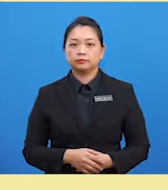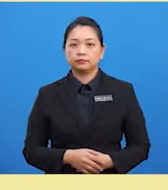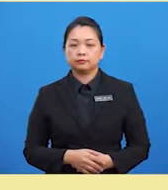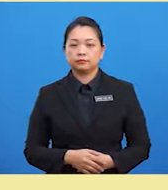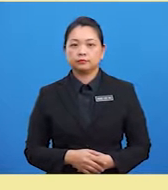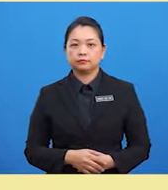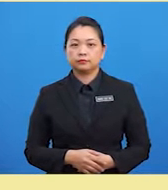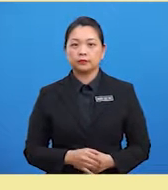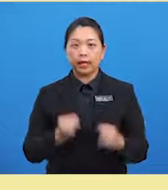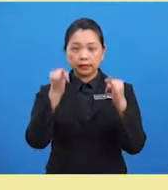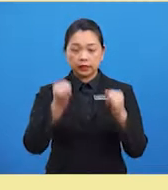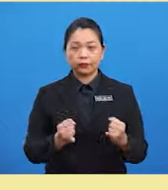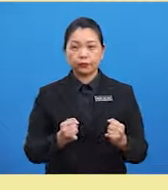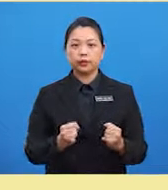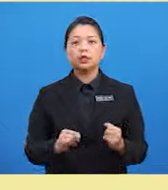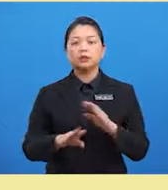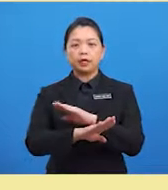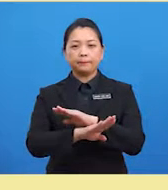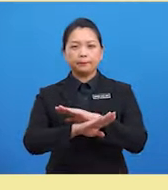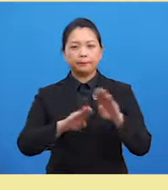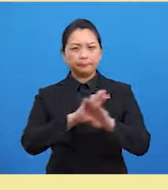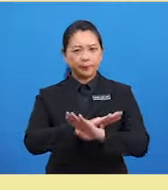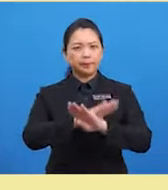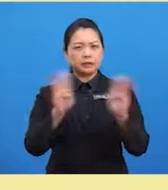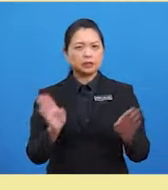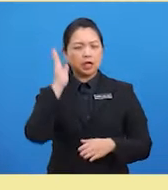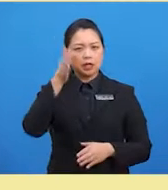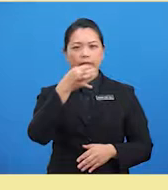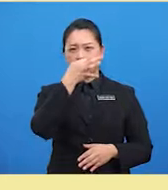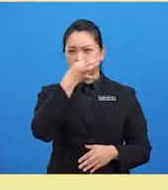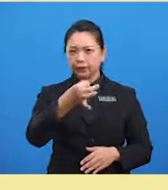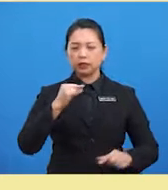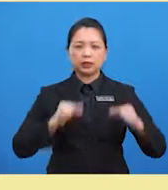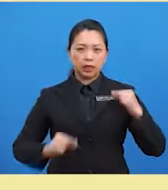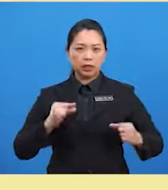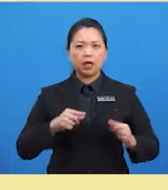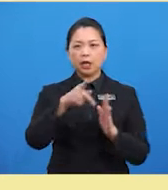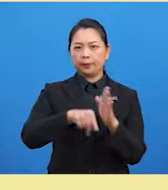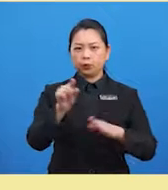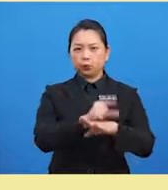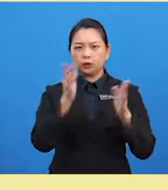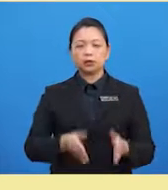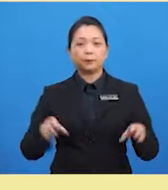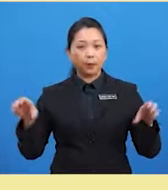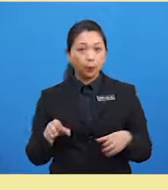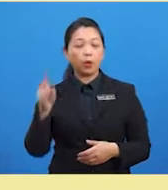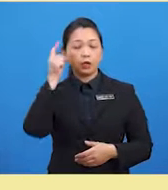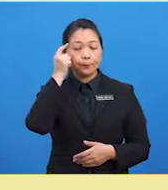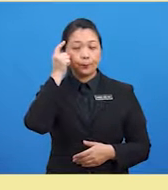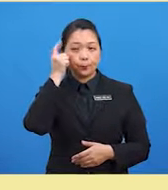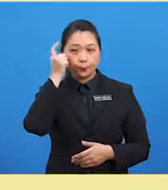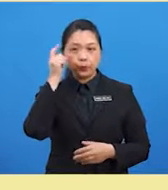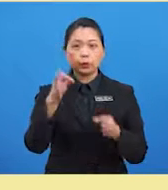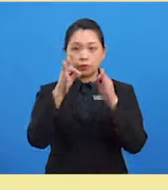Personaliti individu yang berbeza akan mempengaruhi gelagat pengguna dalam membuat